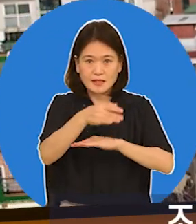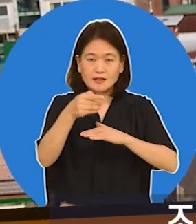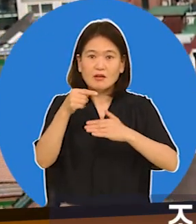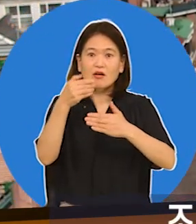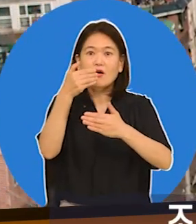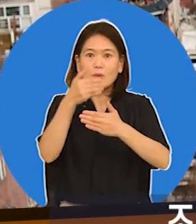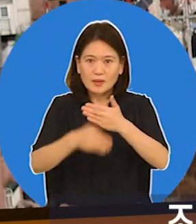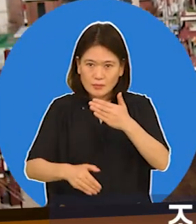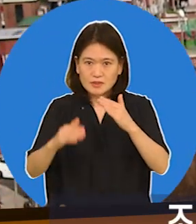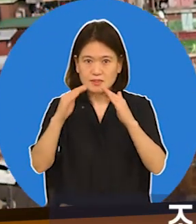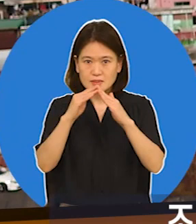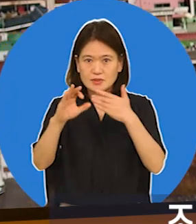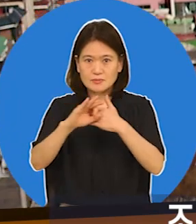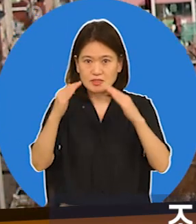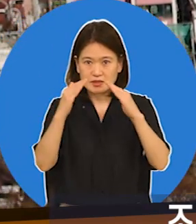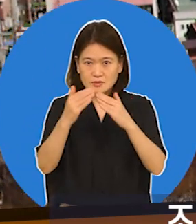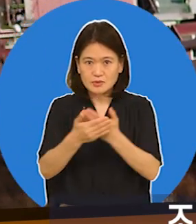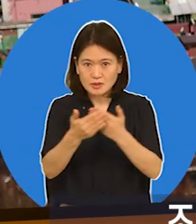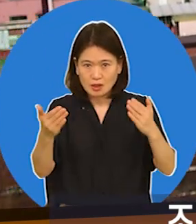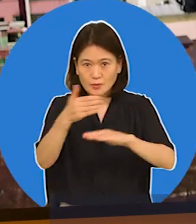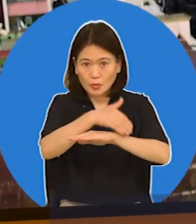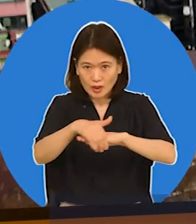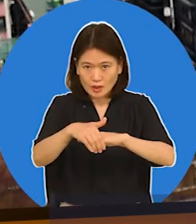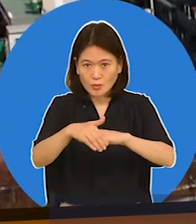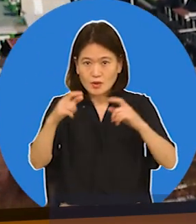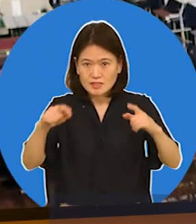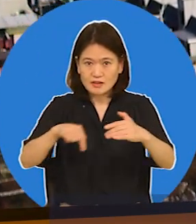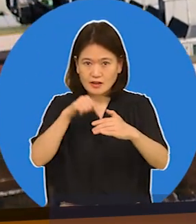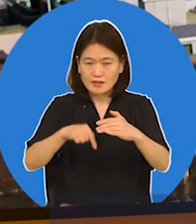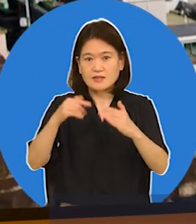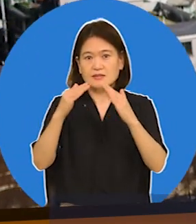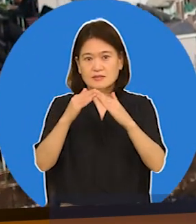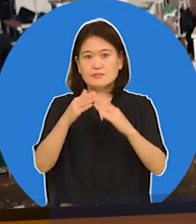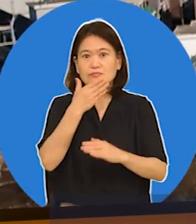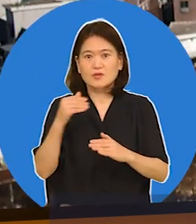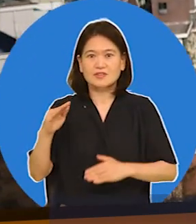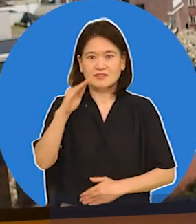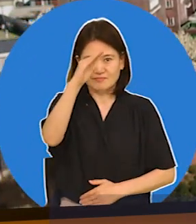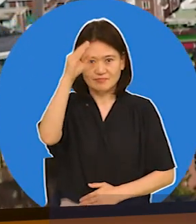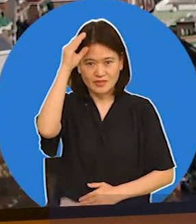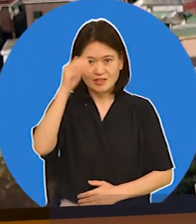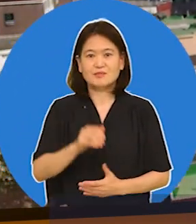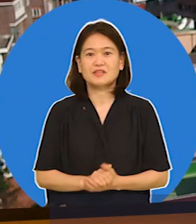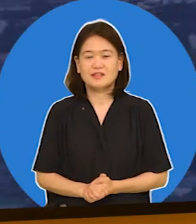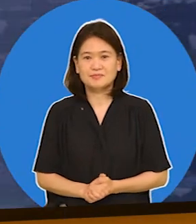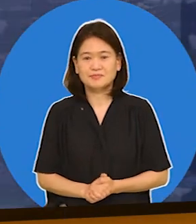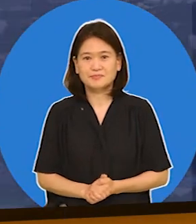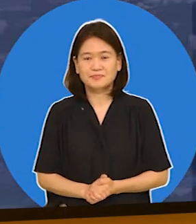물량의 절반 은 공공임대 등으로 공급할 계획으로 지역 내 주거복지 가 크게 향상될 것으로 기대됩니다